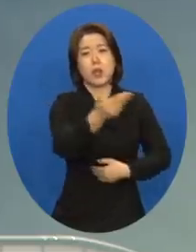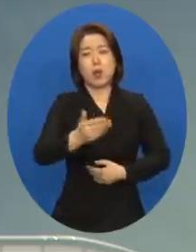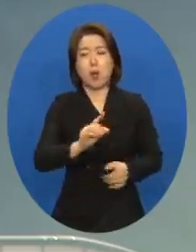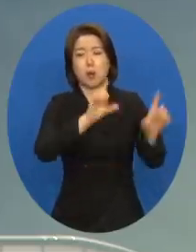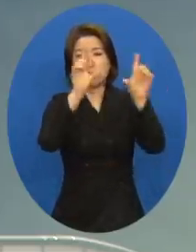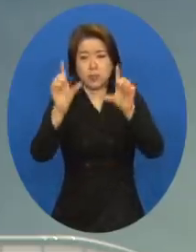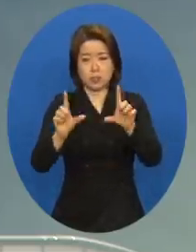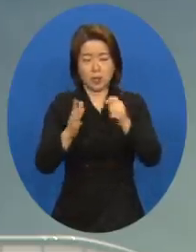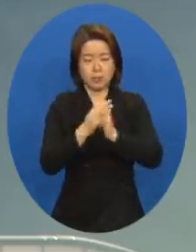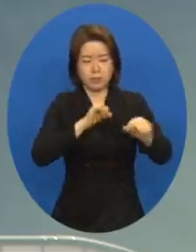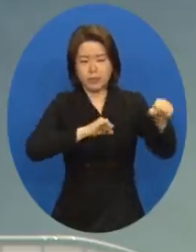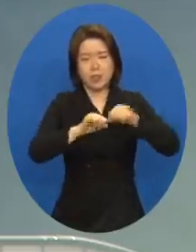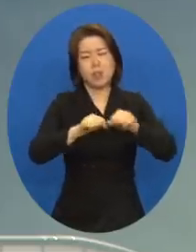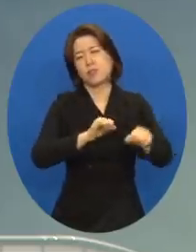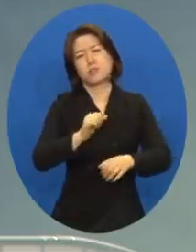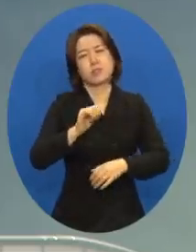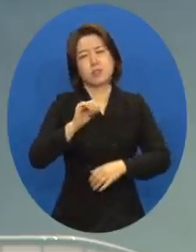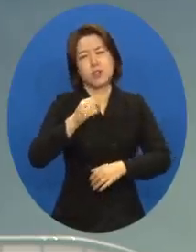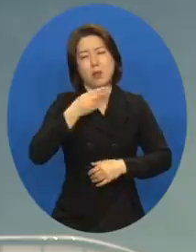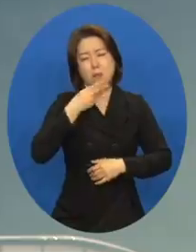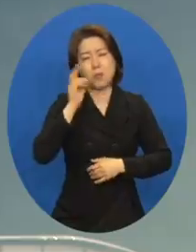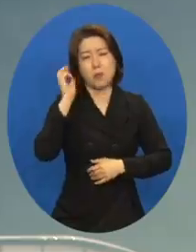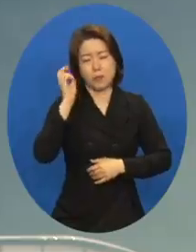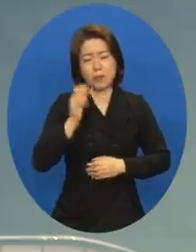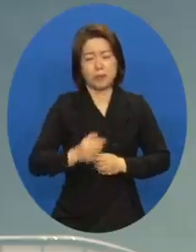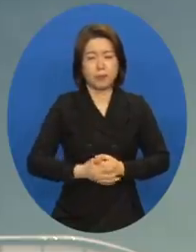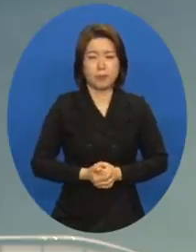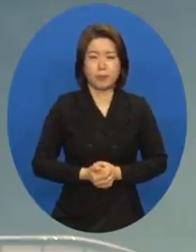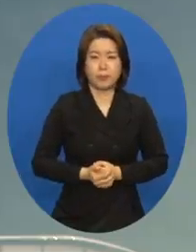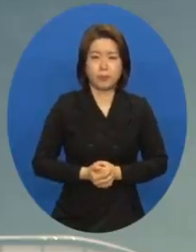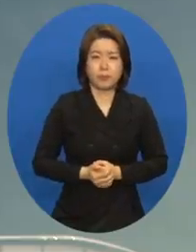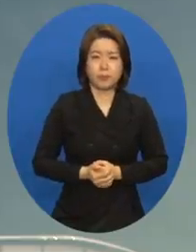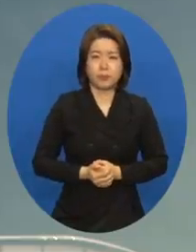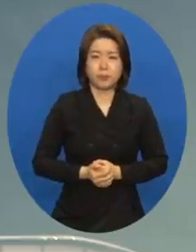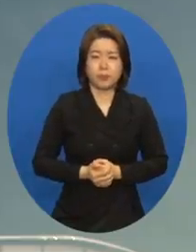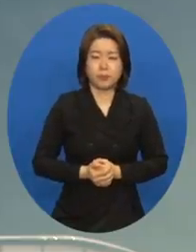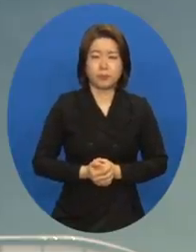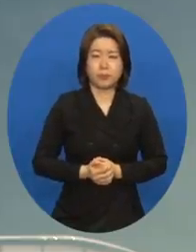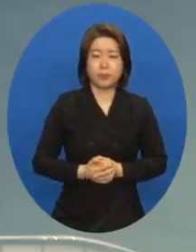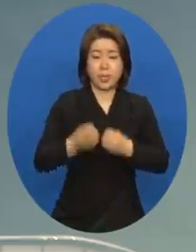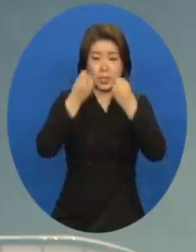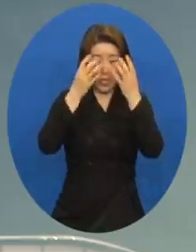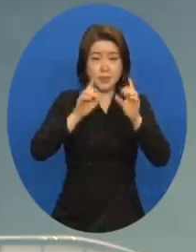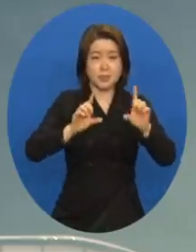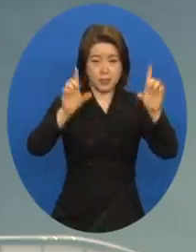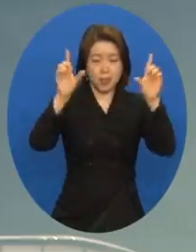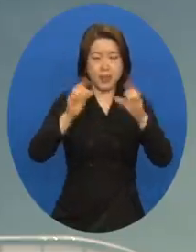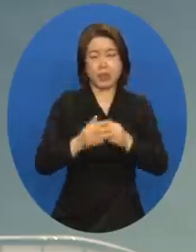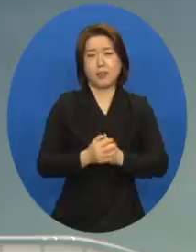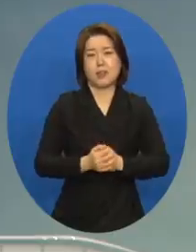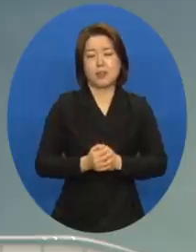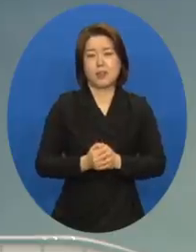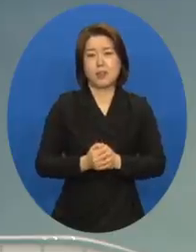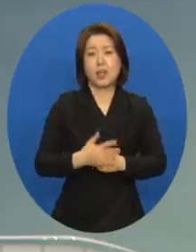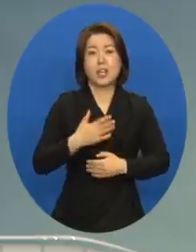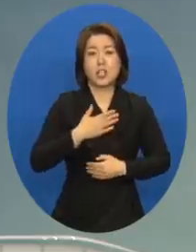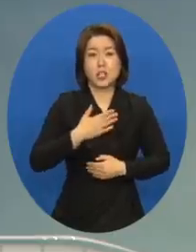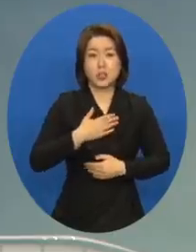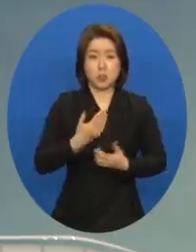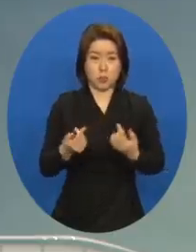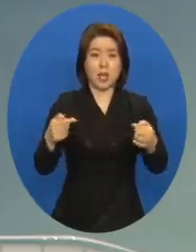삶에 역사하실 수 없었던 것입니다. 새해 저와